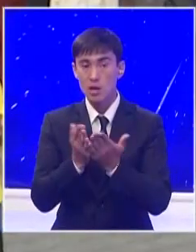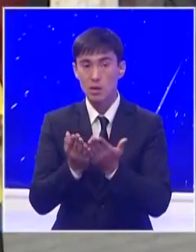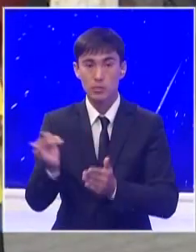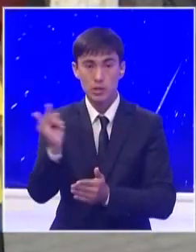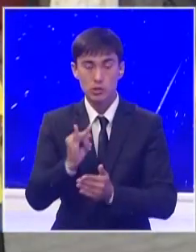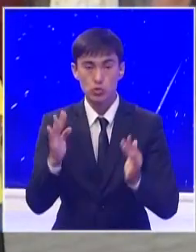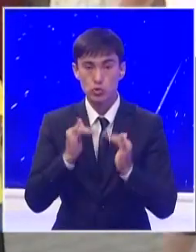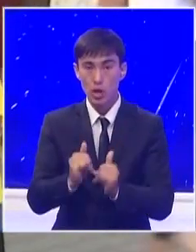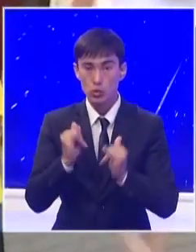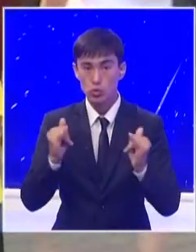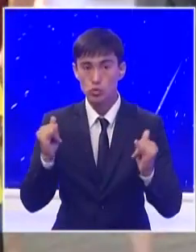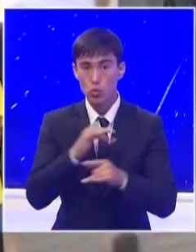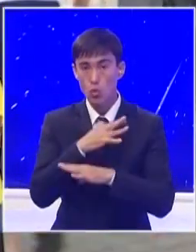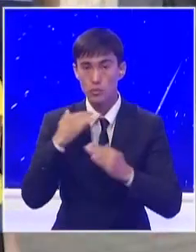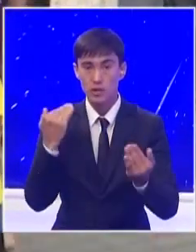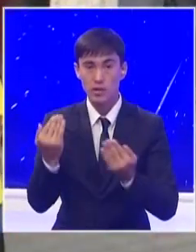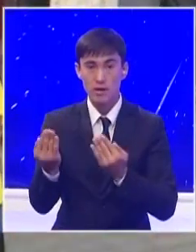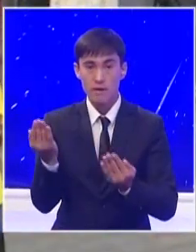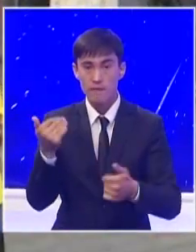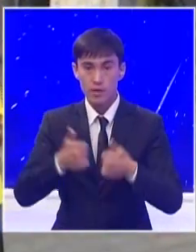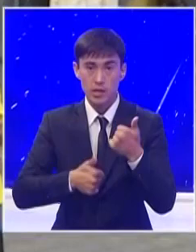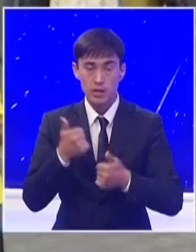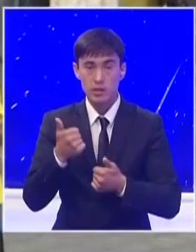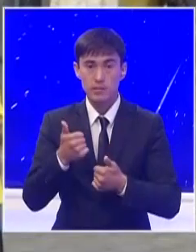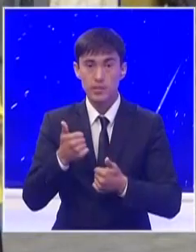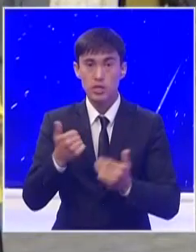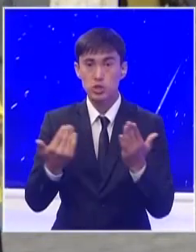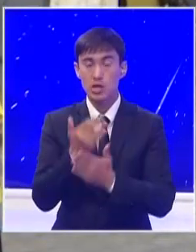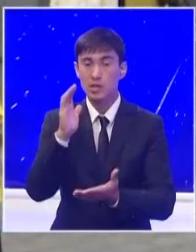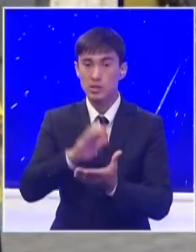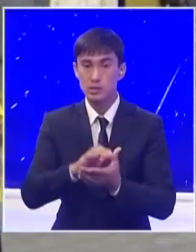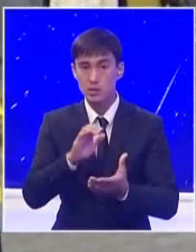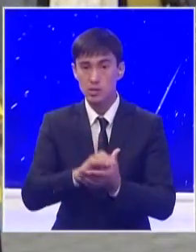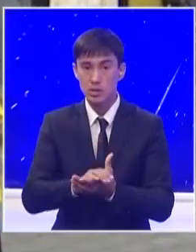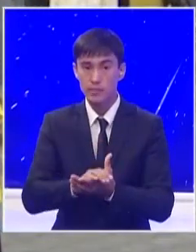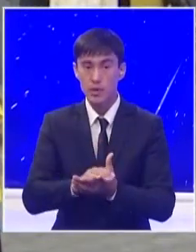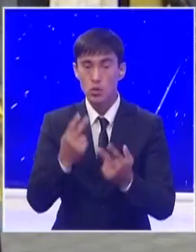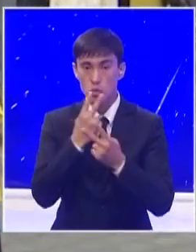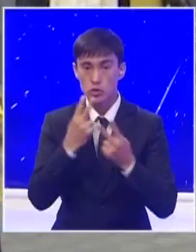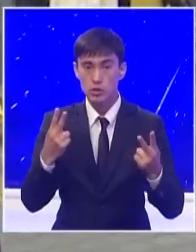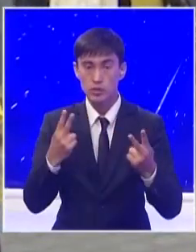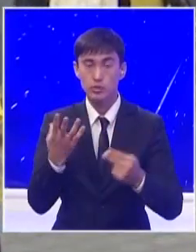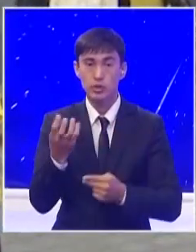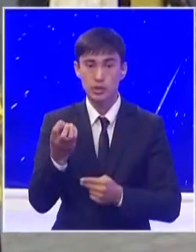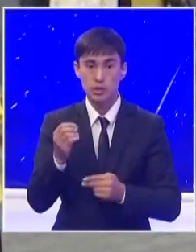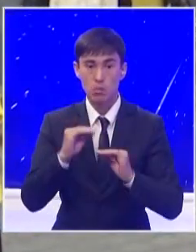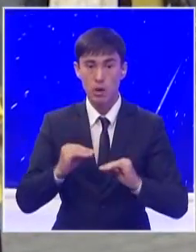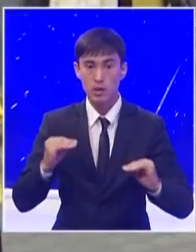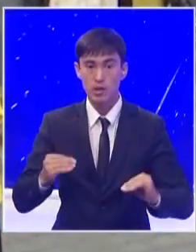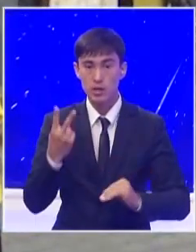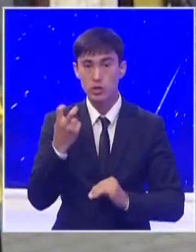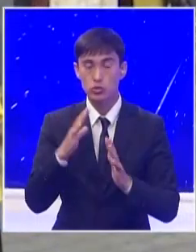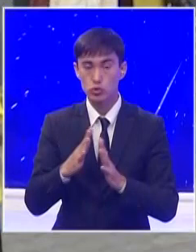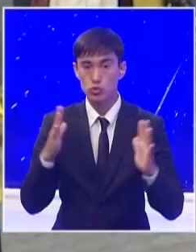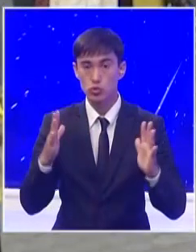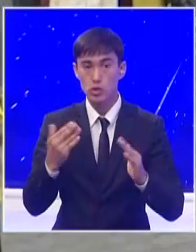қызығушылығын арттыру үшін көптеген викториналар, кітаптың жаңа таныстырылымдары көрсетіліп, және де балаларға 200-ге